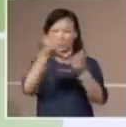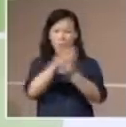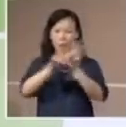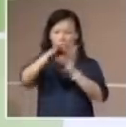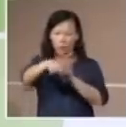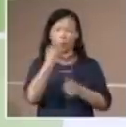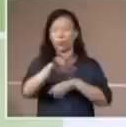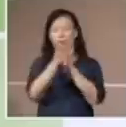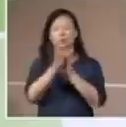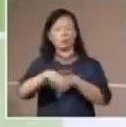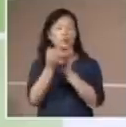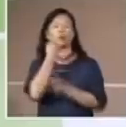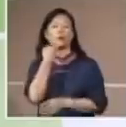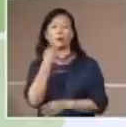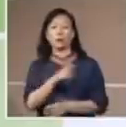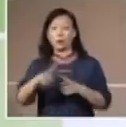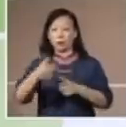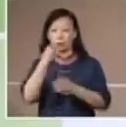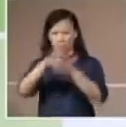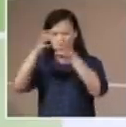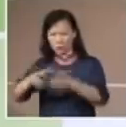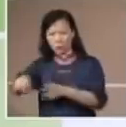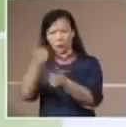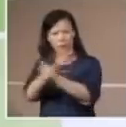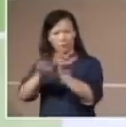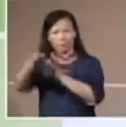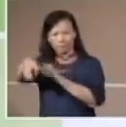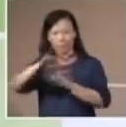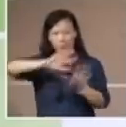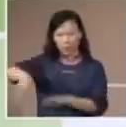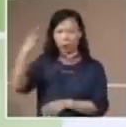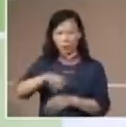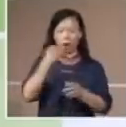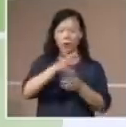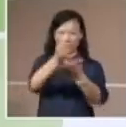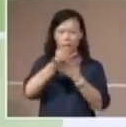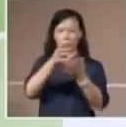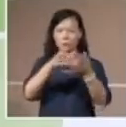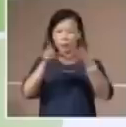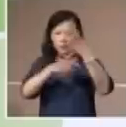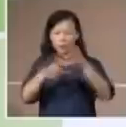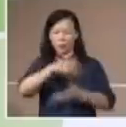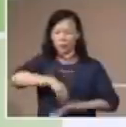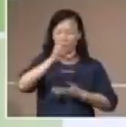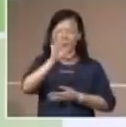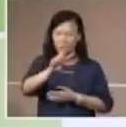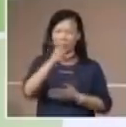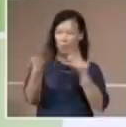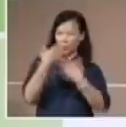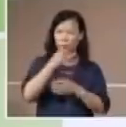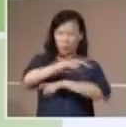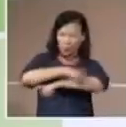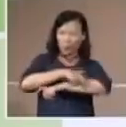处不是万能丹啦，所以除了设立这个代表处以外，请诸位呢提供较具体的